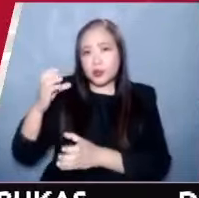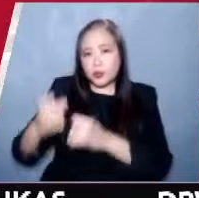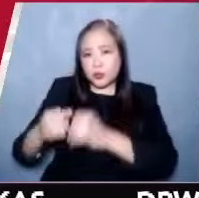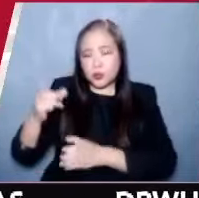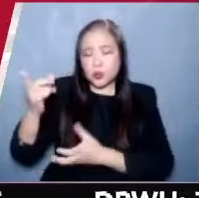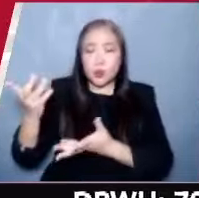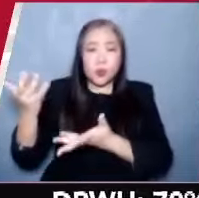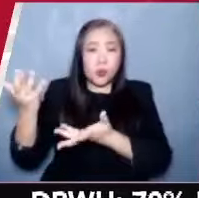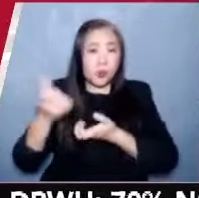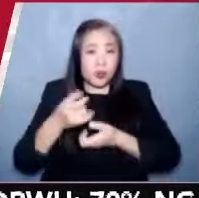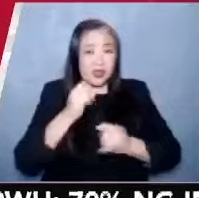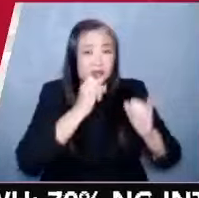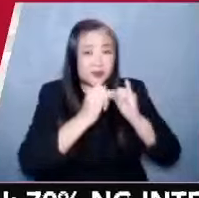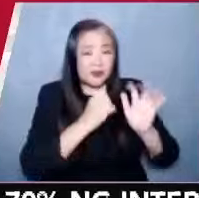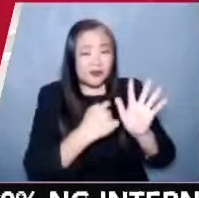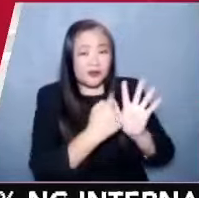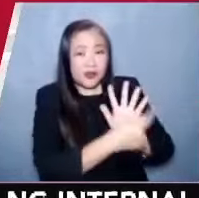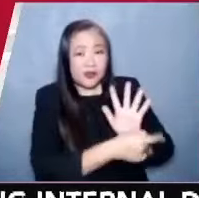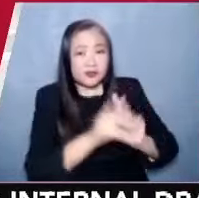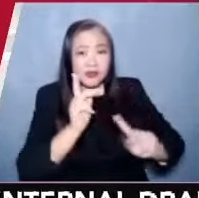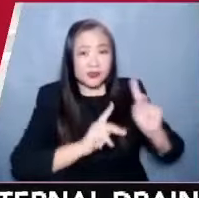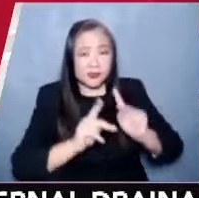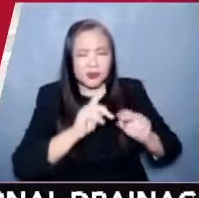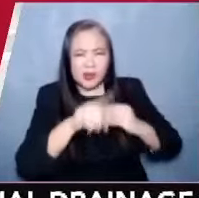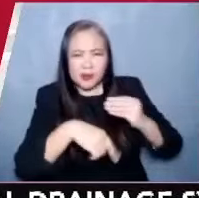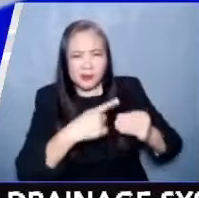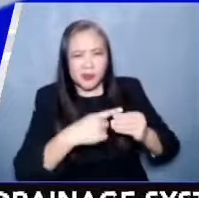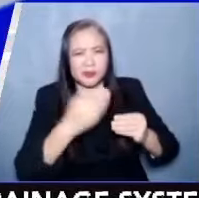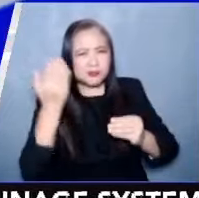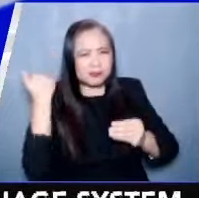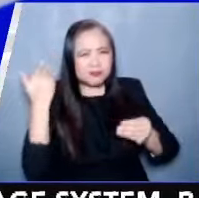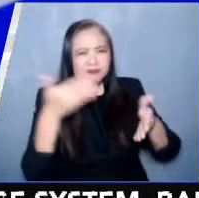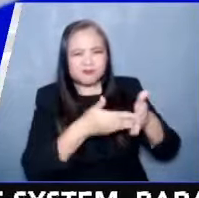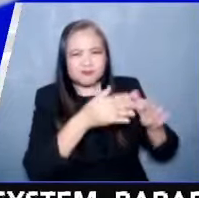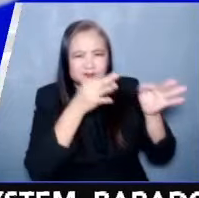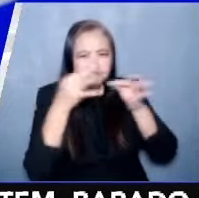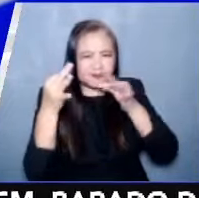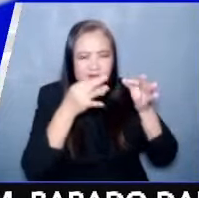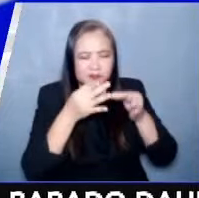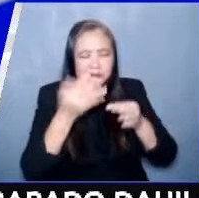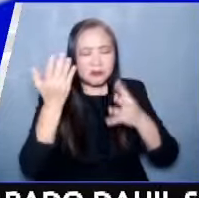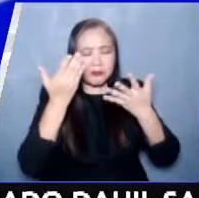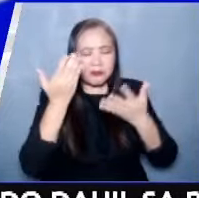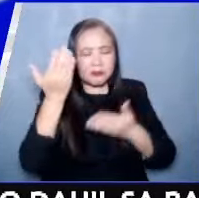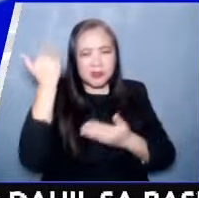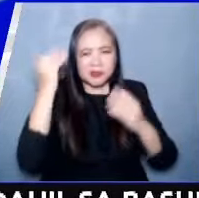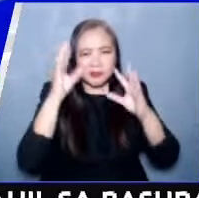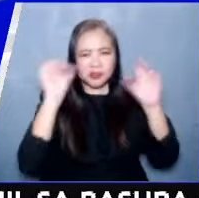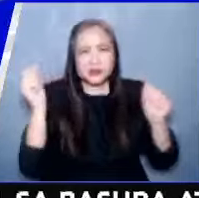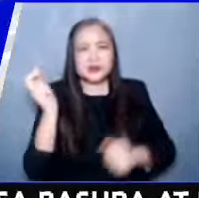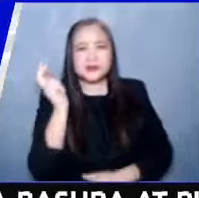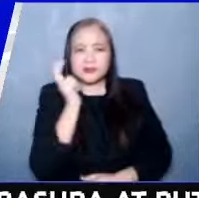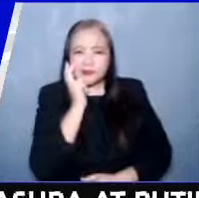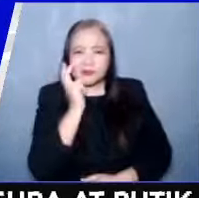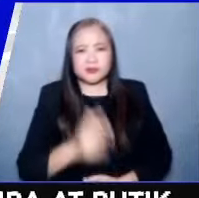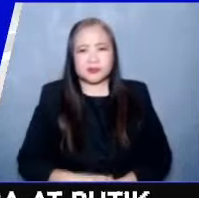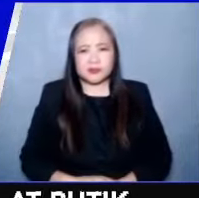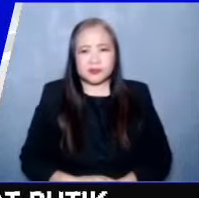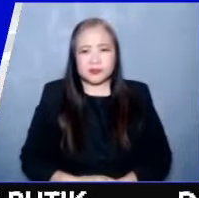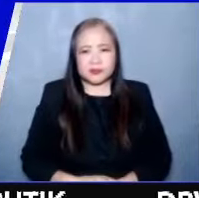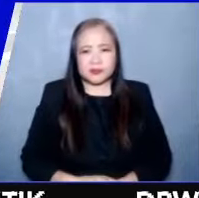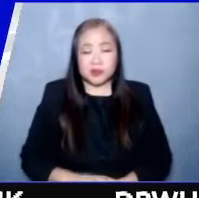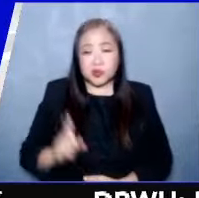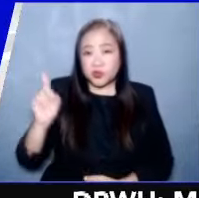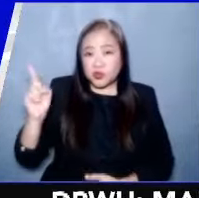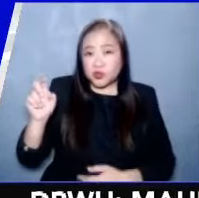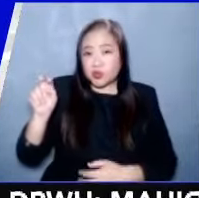drug war ni dating Pangulong Rodrigo Duterte. Kailangan gawin ng prosecutor kasi